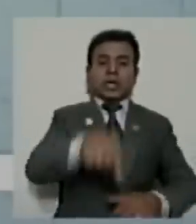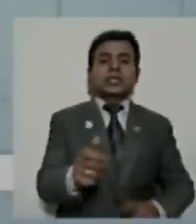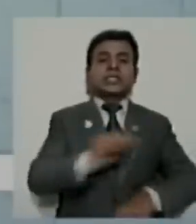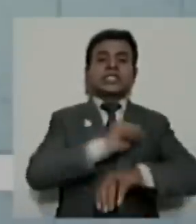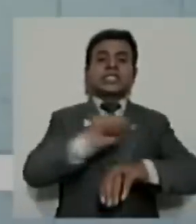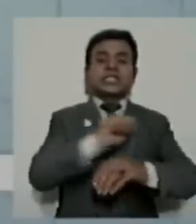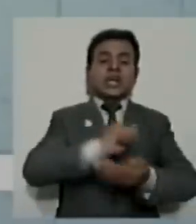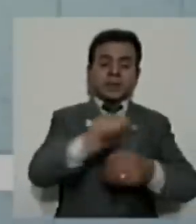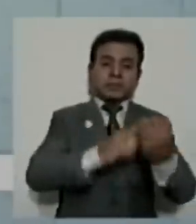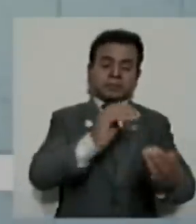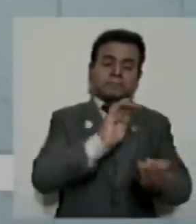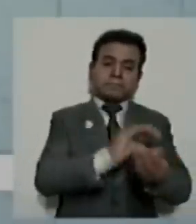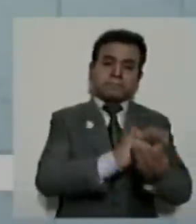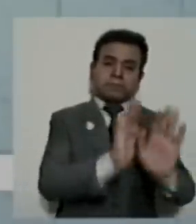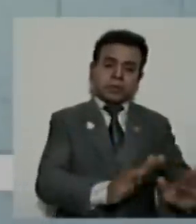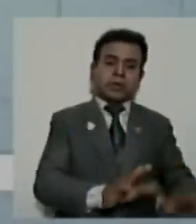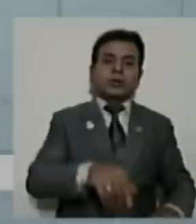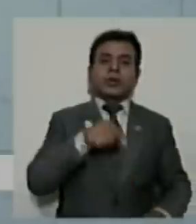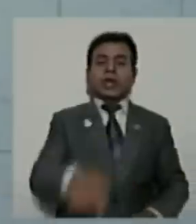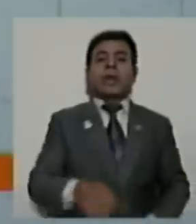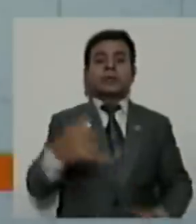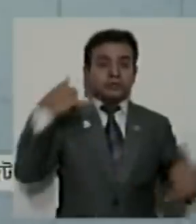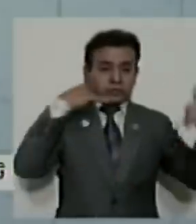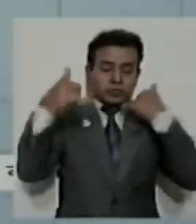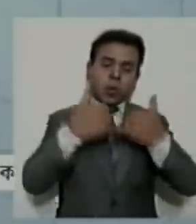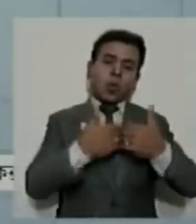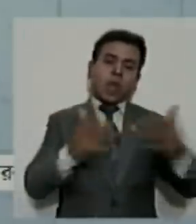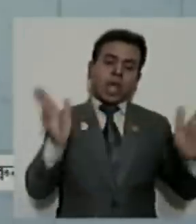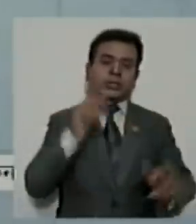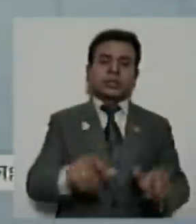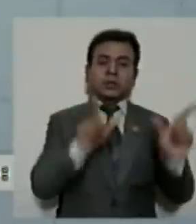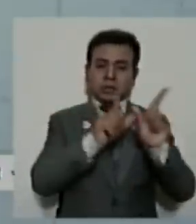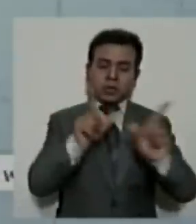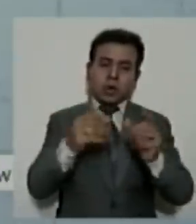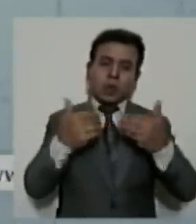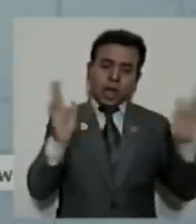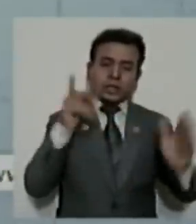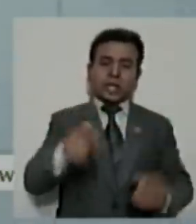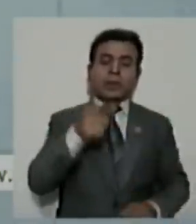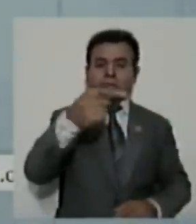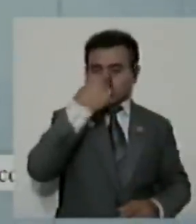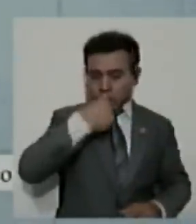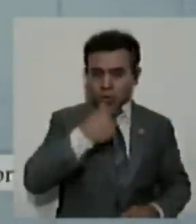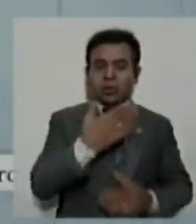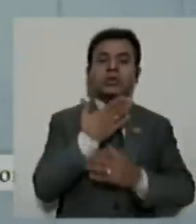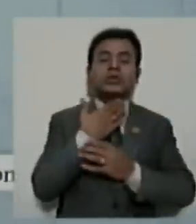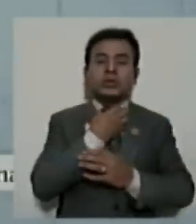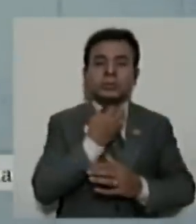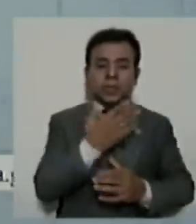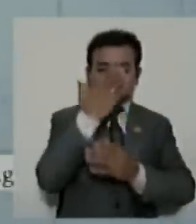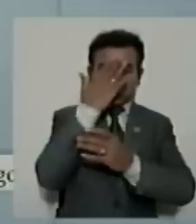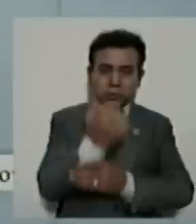হটলাইনের মাধ্যমে আপনারা চিকিৎসা নিন, বাড়িতে থেকেও চিকিৎসা নিতে পারেন, তবে শ্বাসকষ্ট হলে অবশ্যই হাসপাতালের সাথে যোগাযোগ করতে